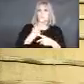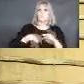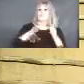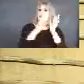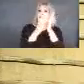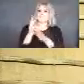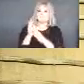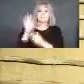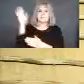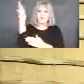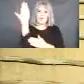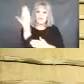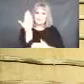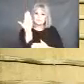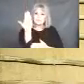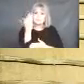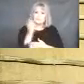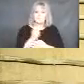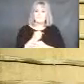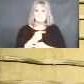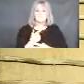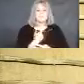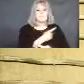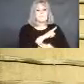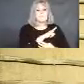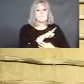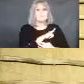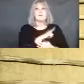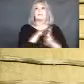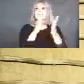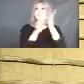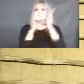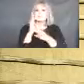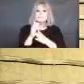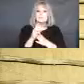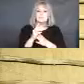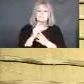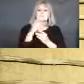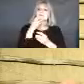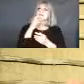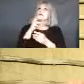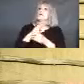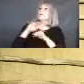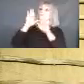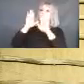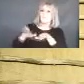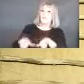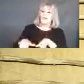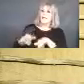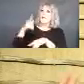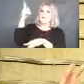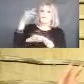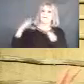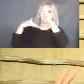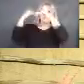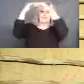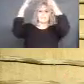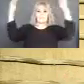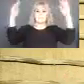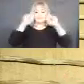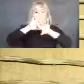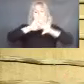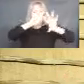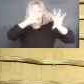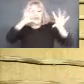van verkoeking van die aangesig van die Here mag kom. En toe sê Petrus, want Jesus moet in die hemel